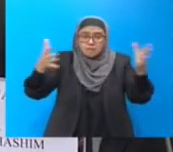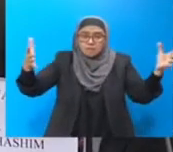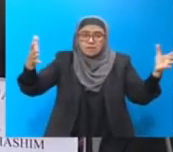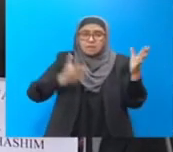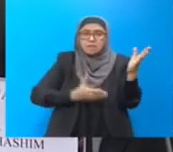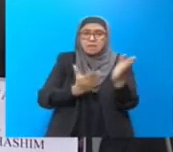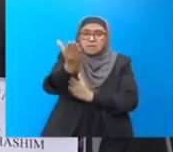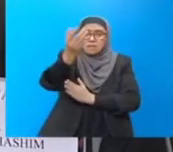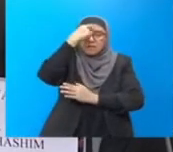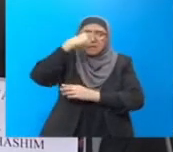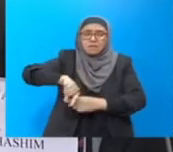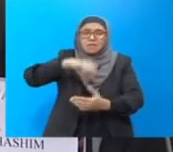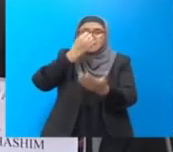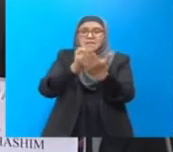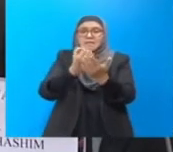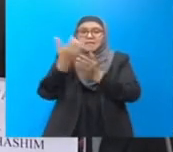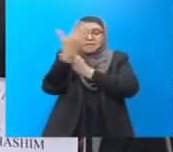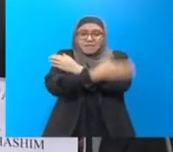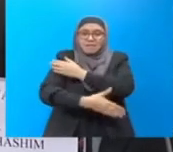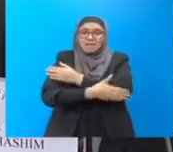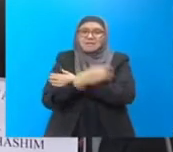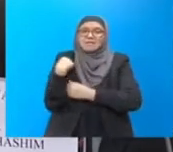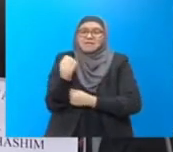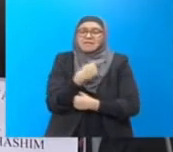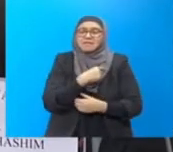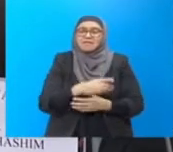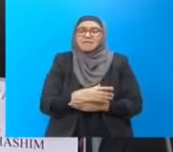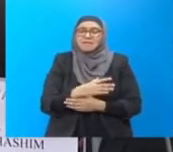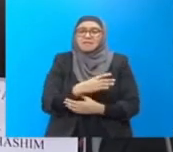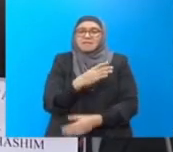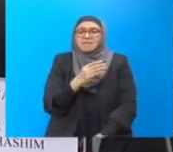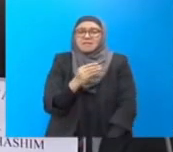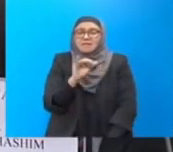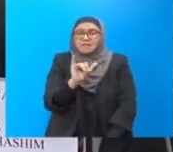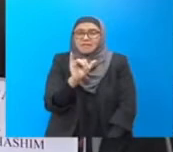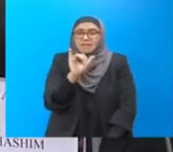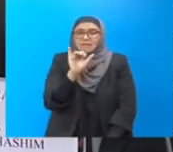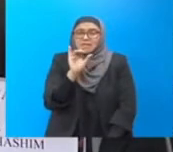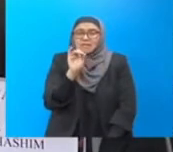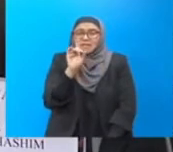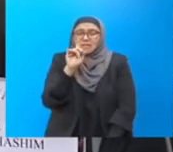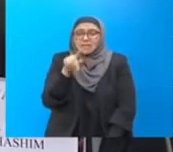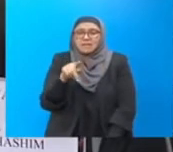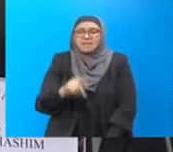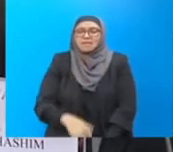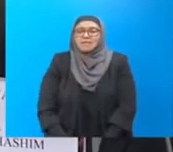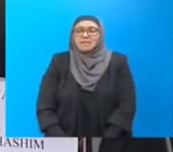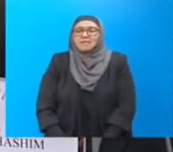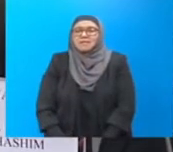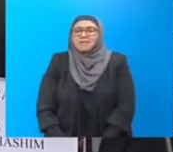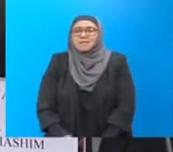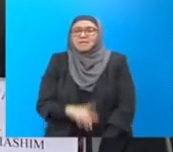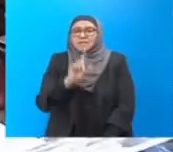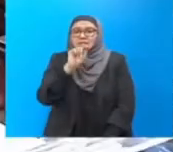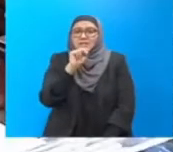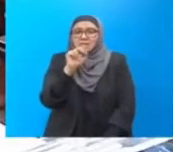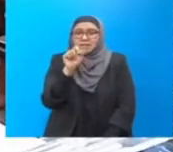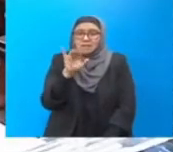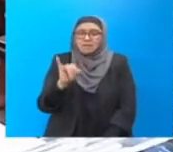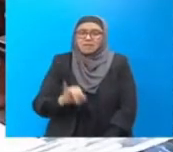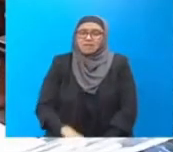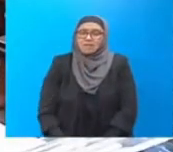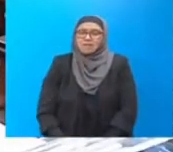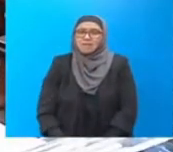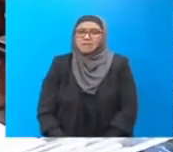terhadap ekonomi negara kita dan Sri speaker hasil kerajaan